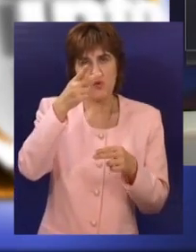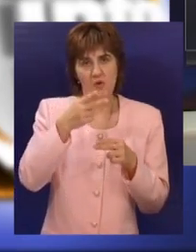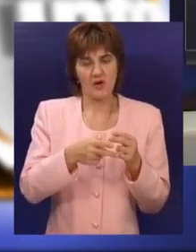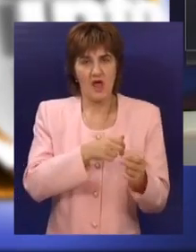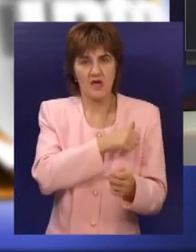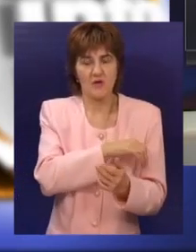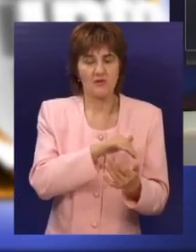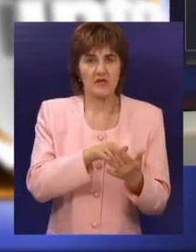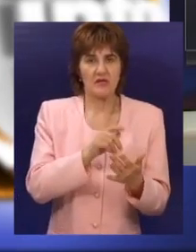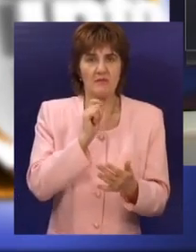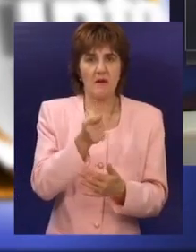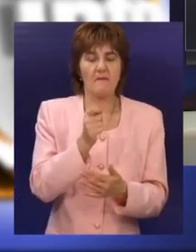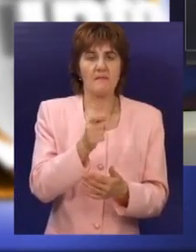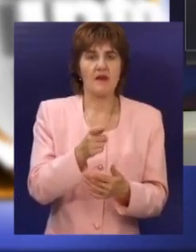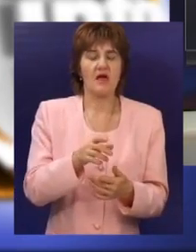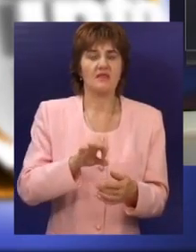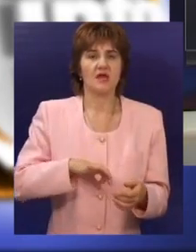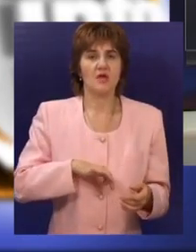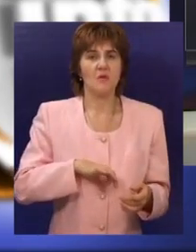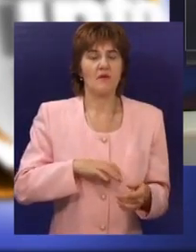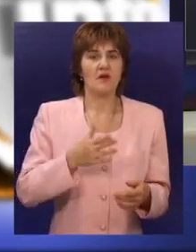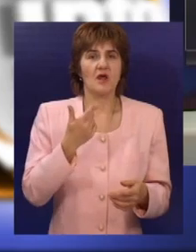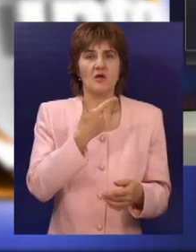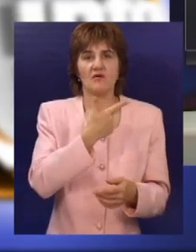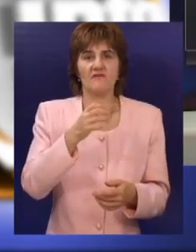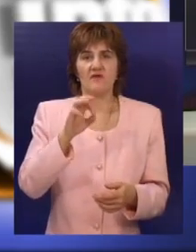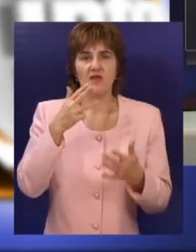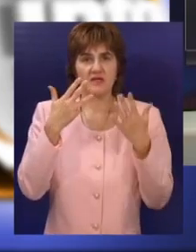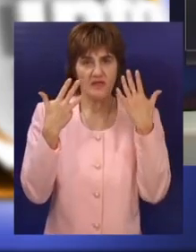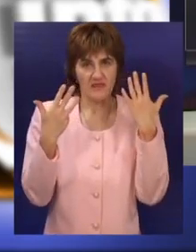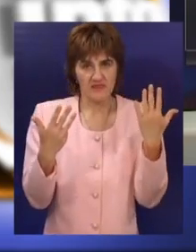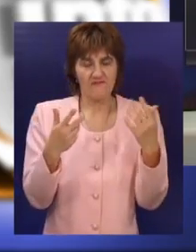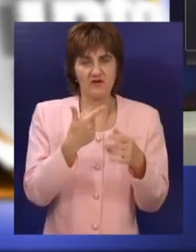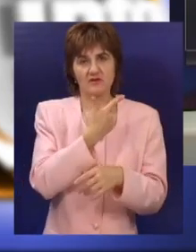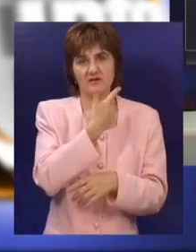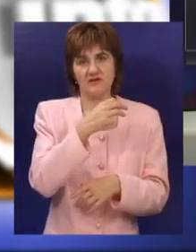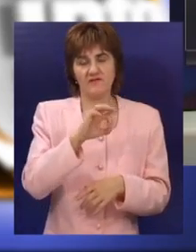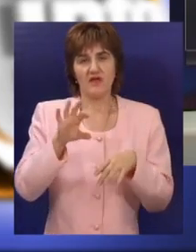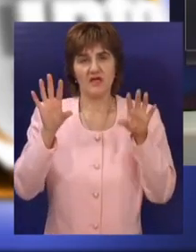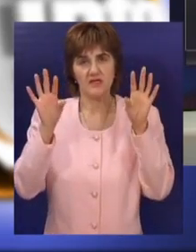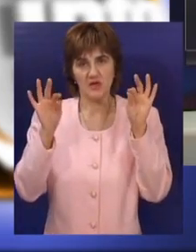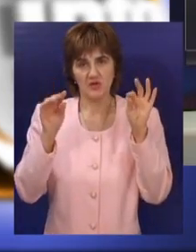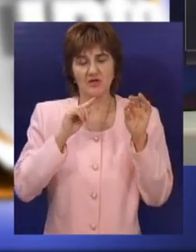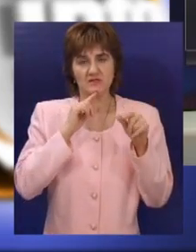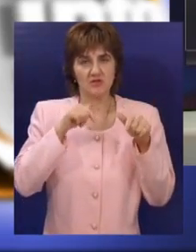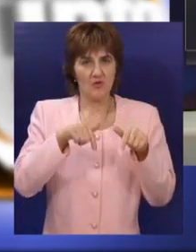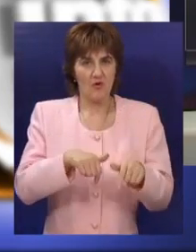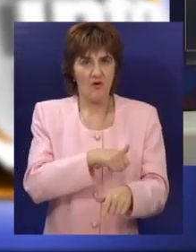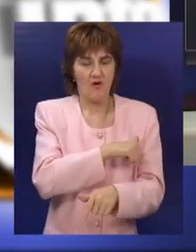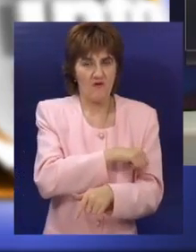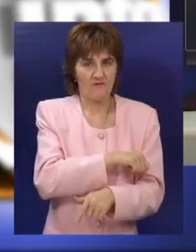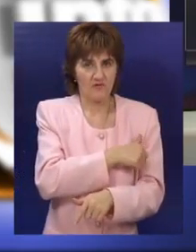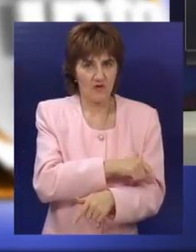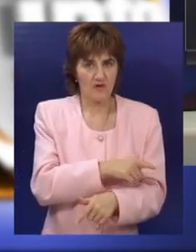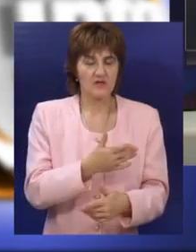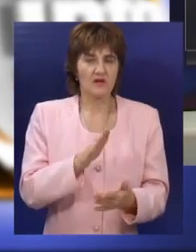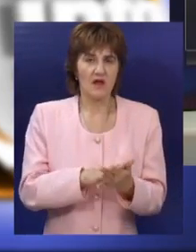godine isplate jubilarne nagrade zaposlenima u prosveti za 2009., 2010. i 2011. godinu,